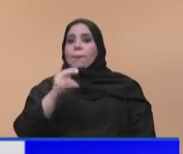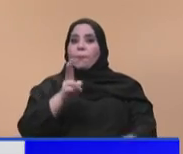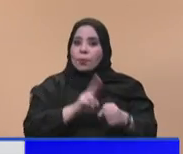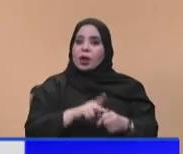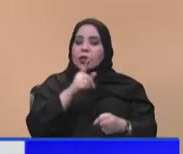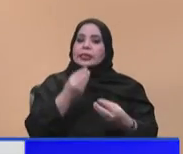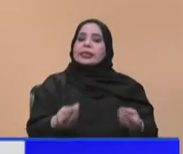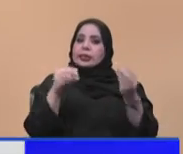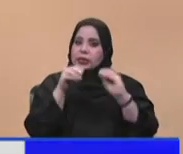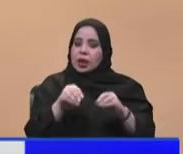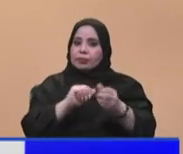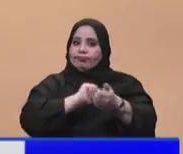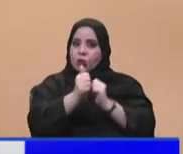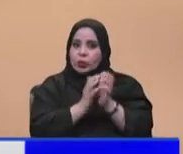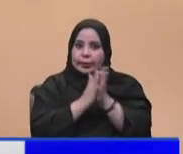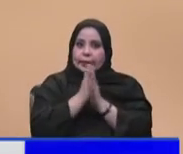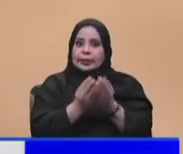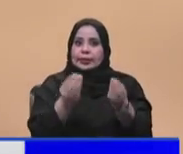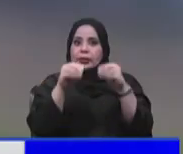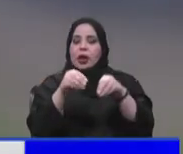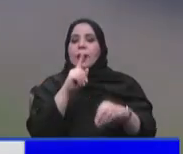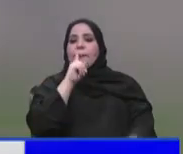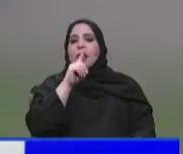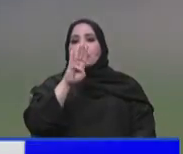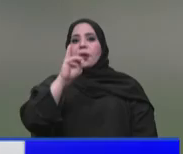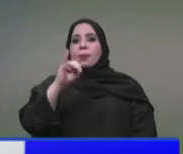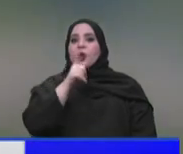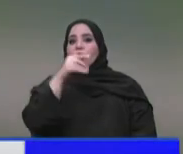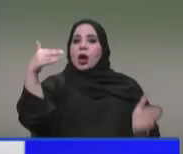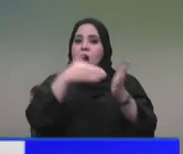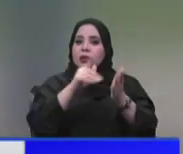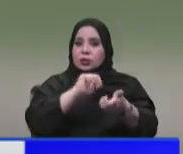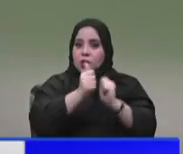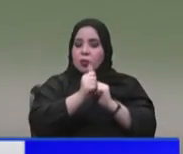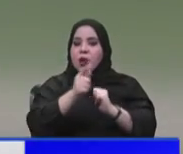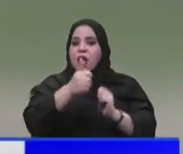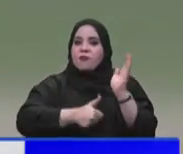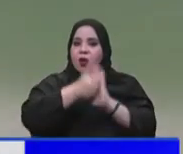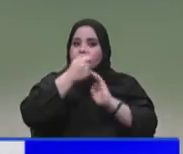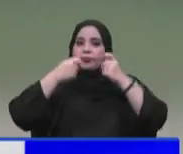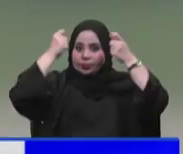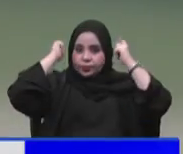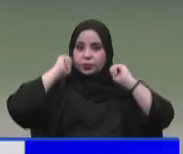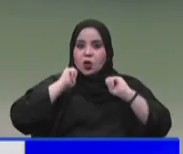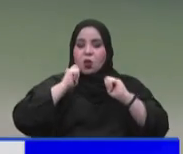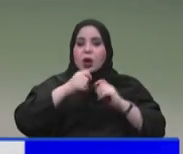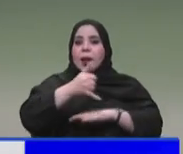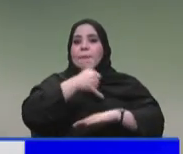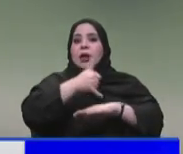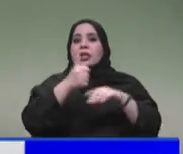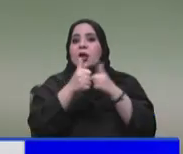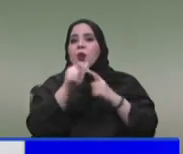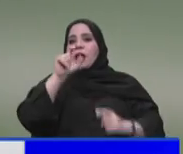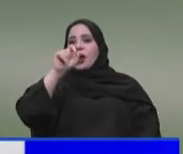بإقامة سباقات لمسافة 100 متر. في ختام السباقات تم تتويج الفائزين، حيث توج بالمركز الأول فرانكلين